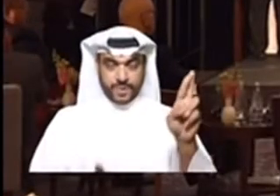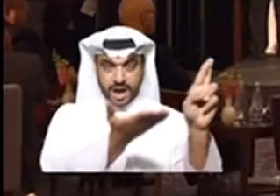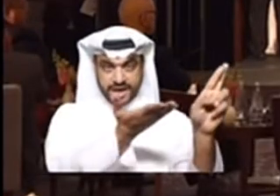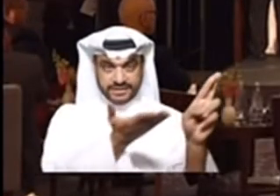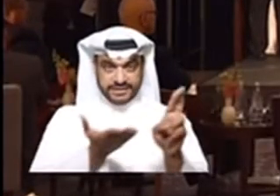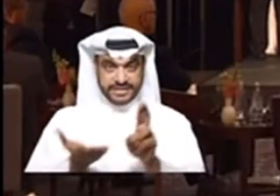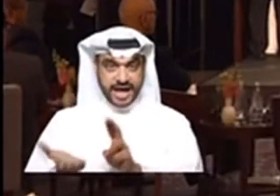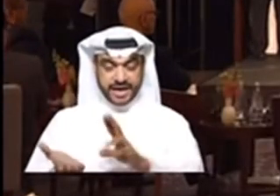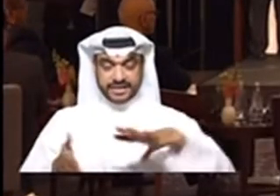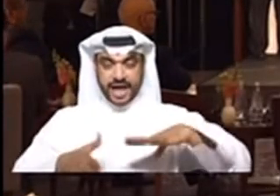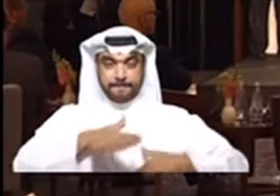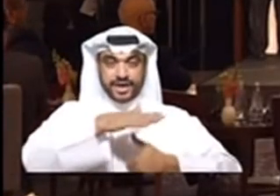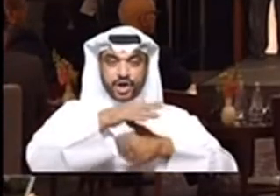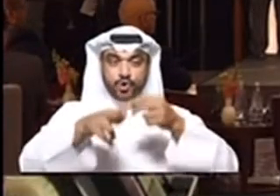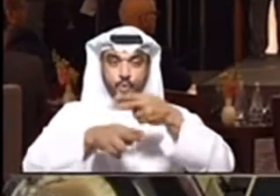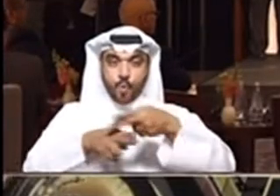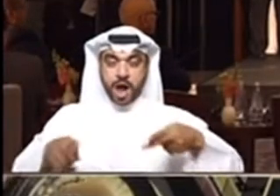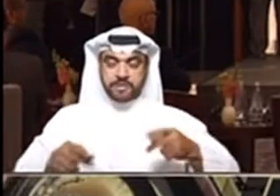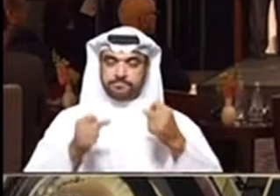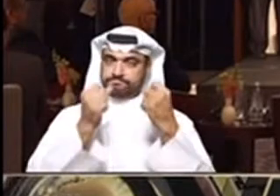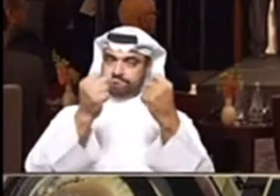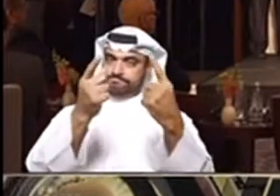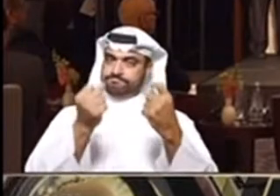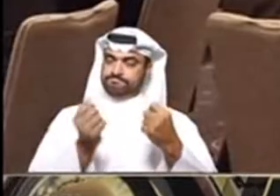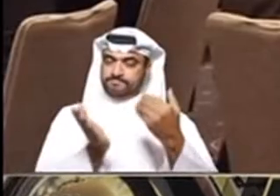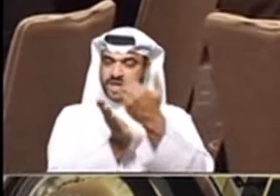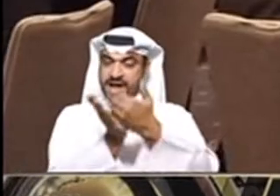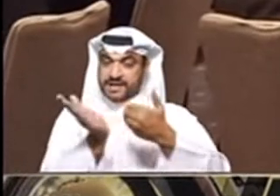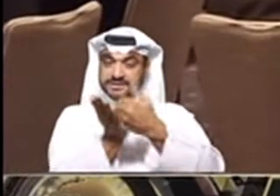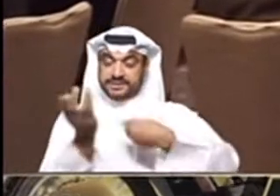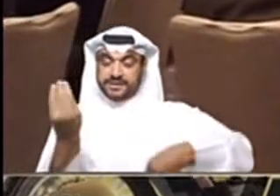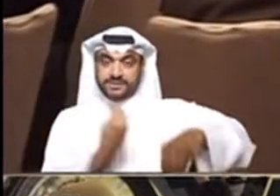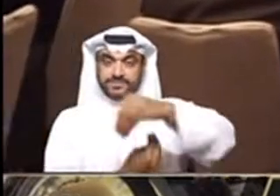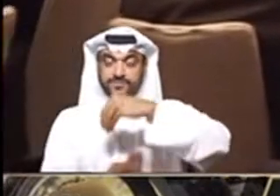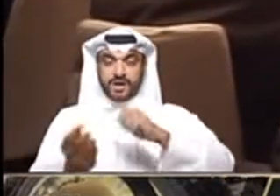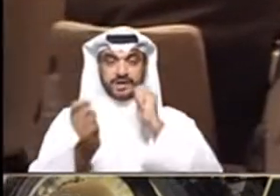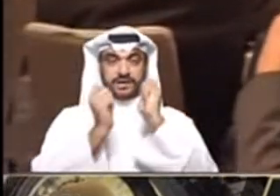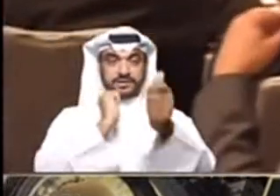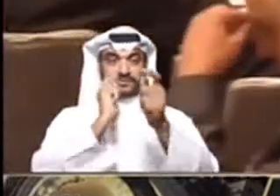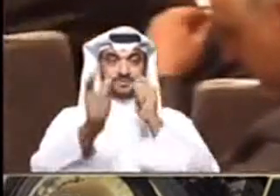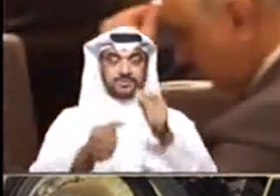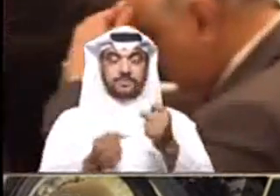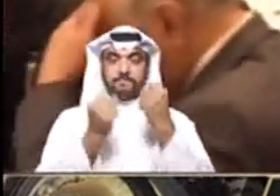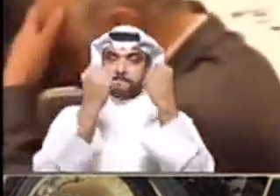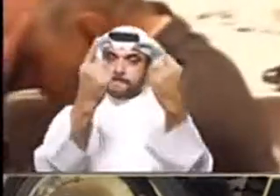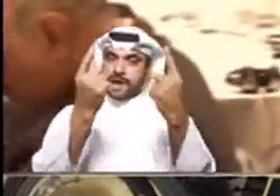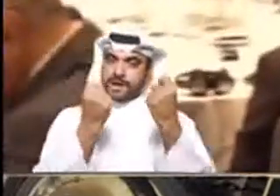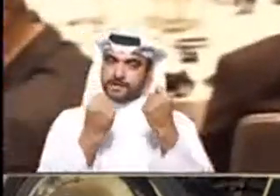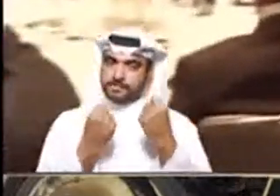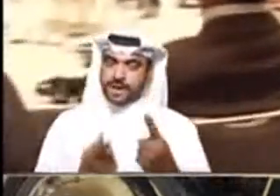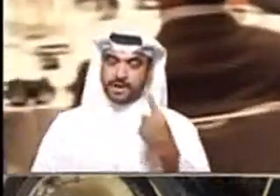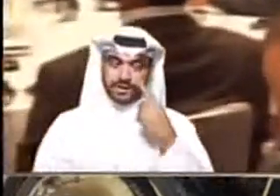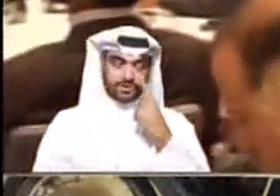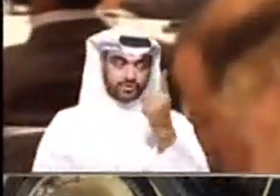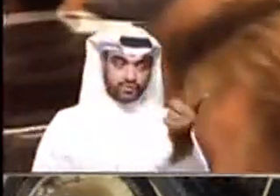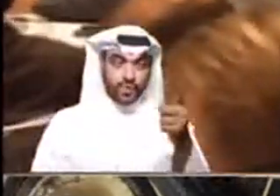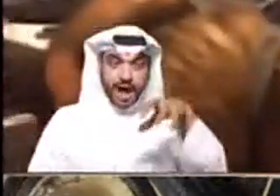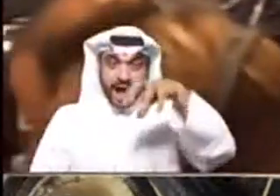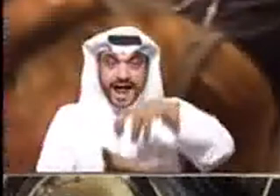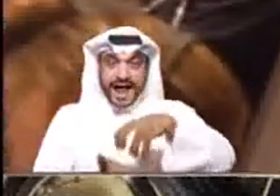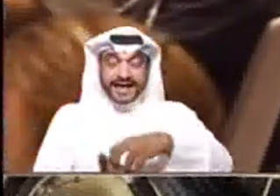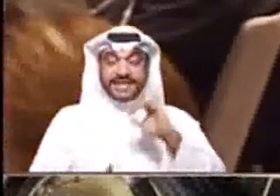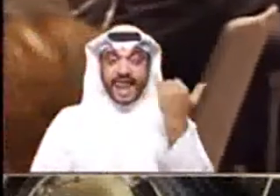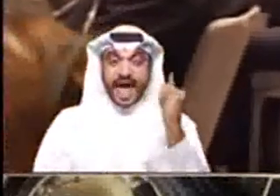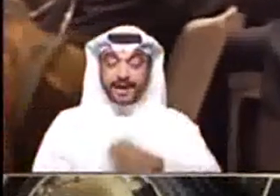تكريسا لأهميتها سياسيا واقتصاديا، انطلق في العاصمة الألمانية برلين أعمال الملتقى الاقتصادي